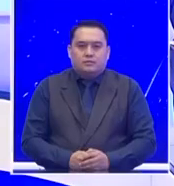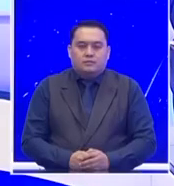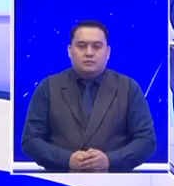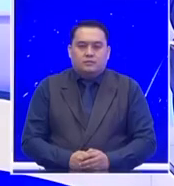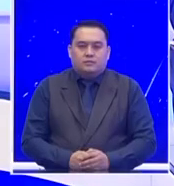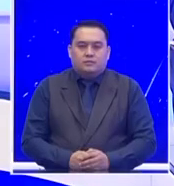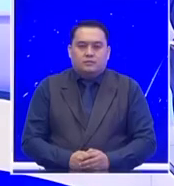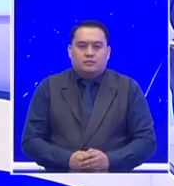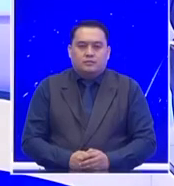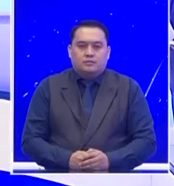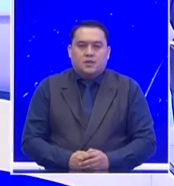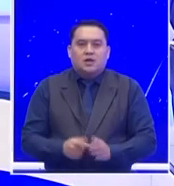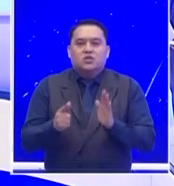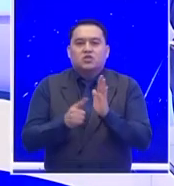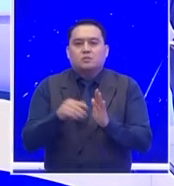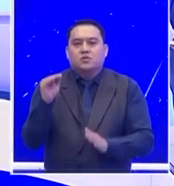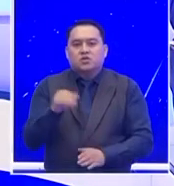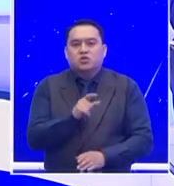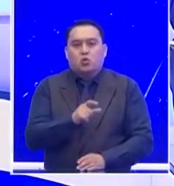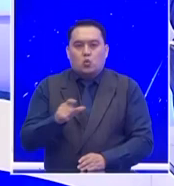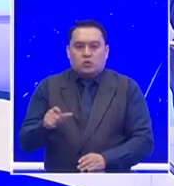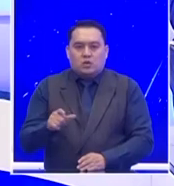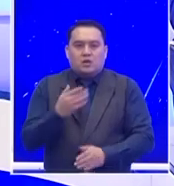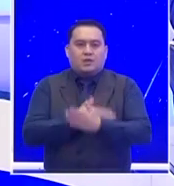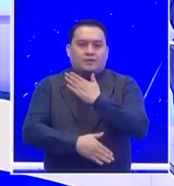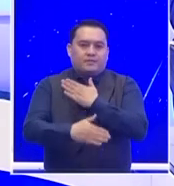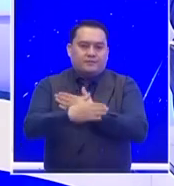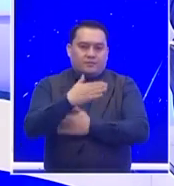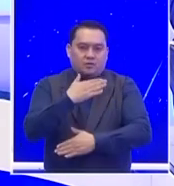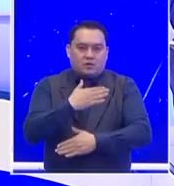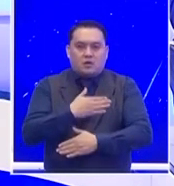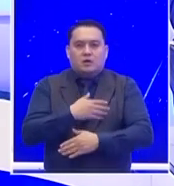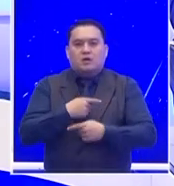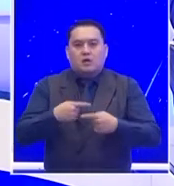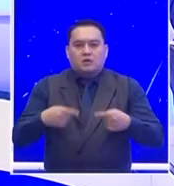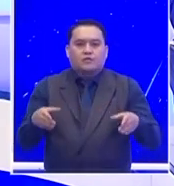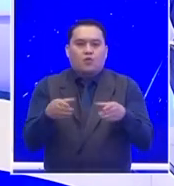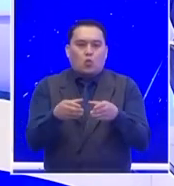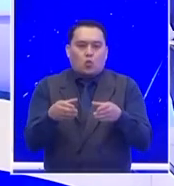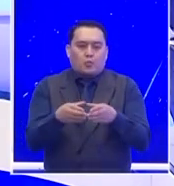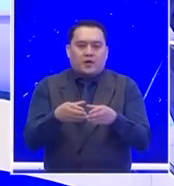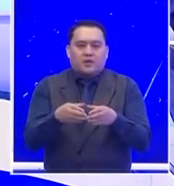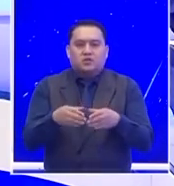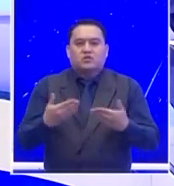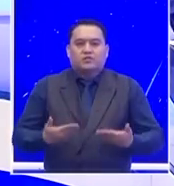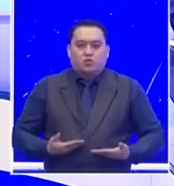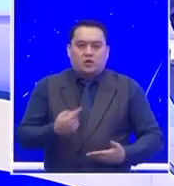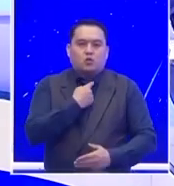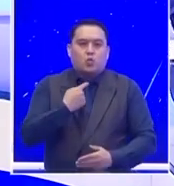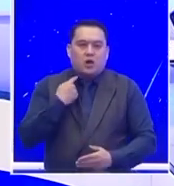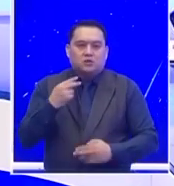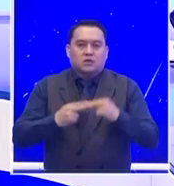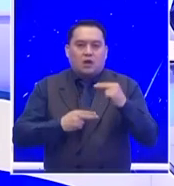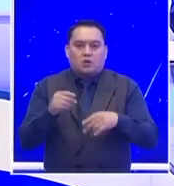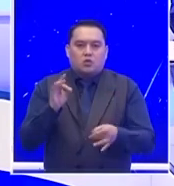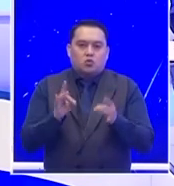Вне зоны доступа около 7 тысяч людей с особыми потребностями разных групп инвалидности живут в Талдыкургане.